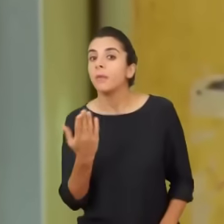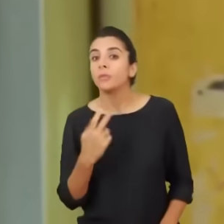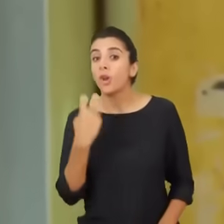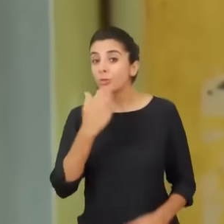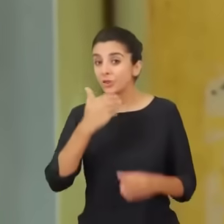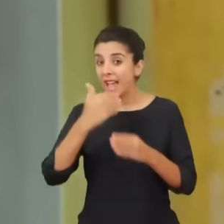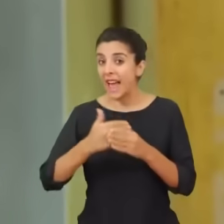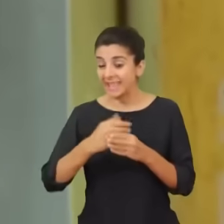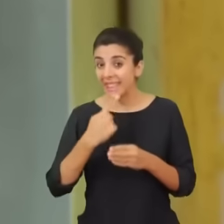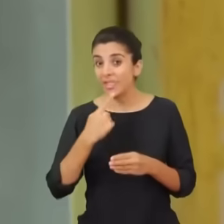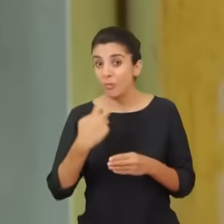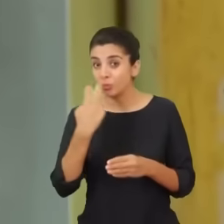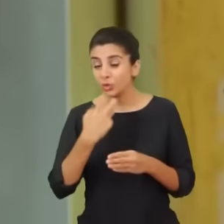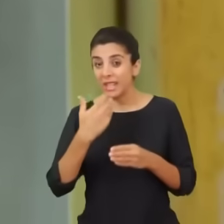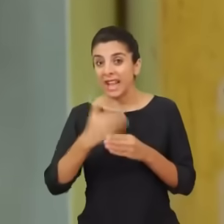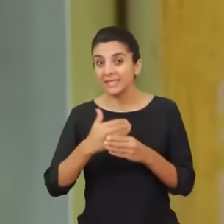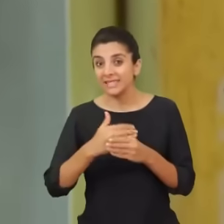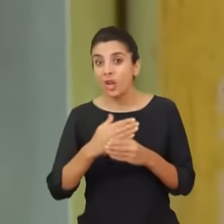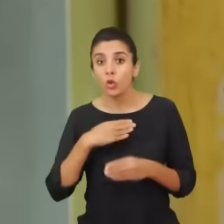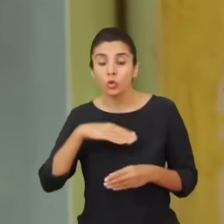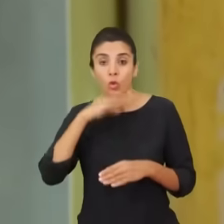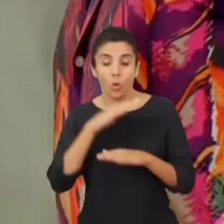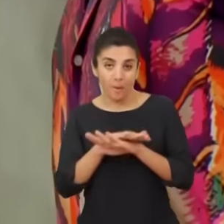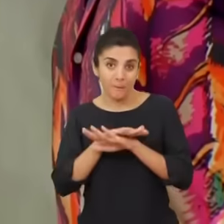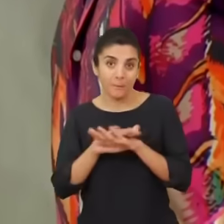Kaset diyorum, kaset. Kaset. Doldurdum bitti.